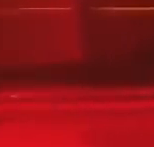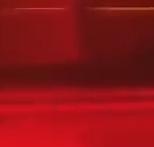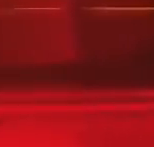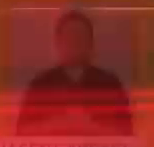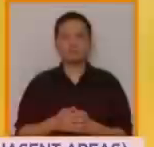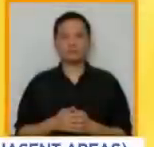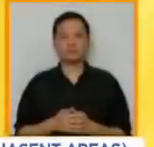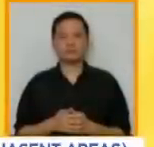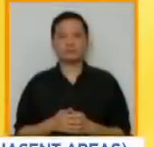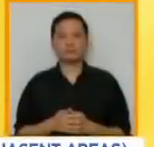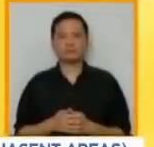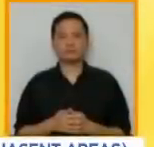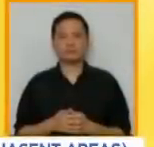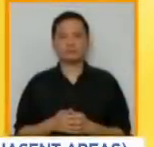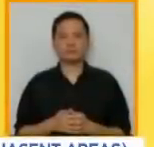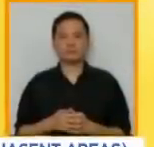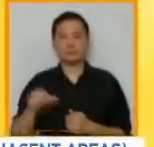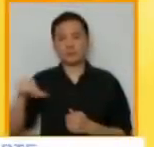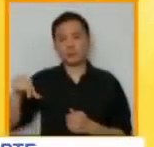Bam!